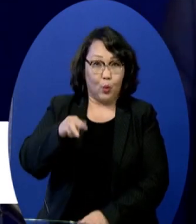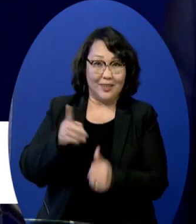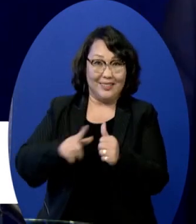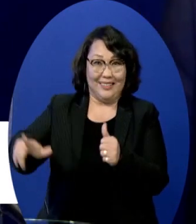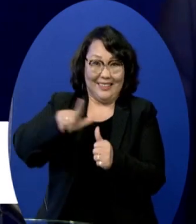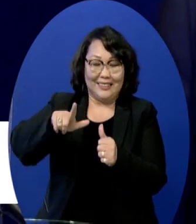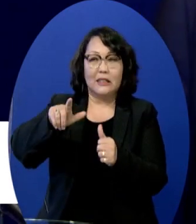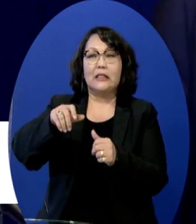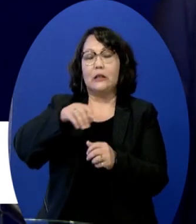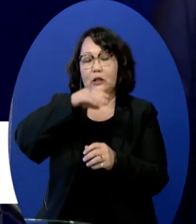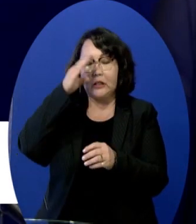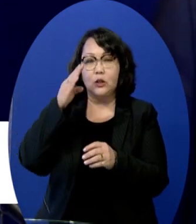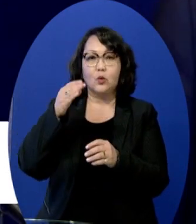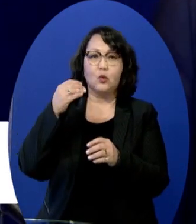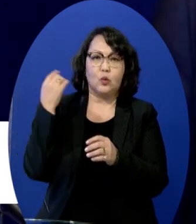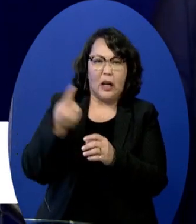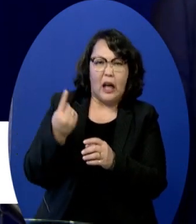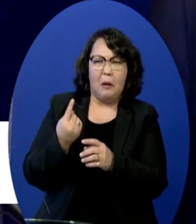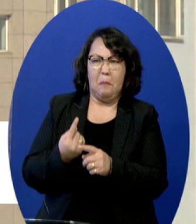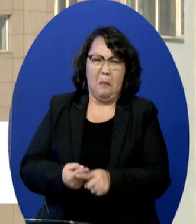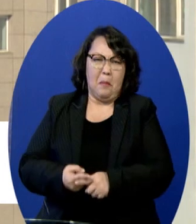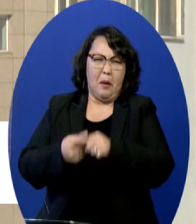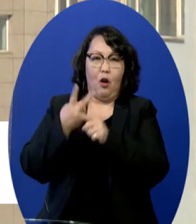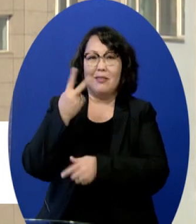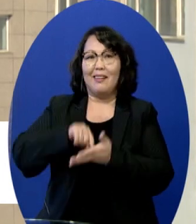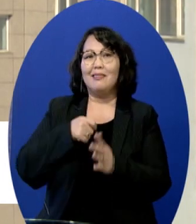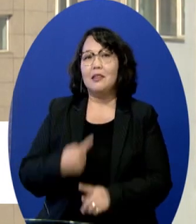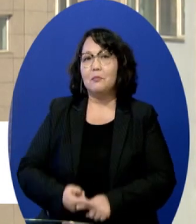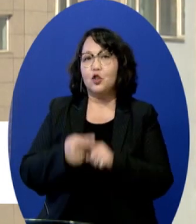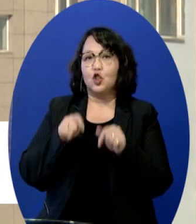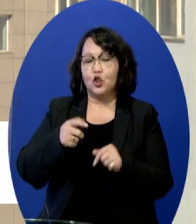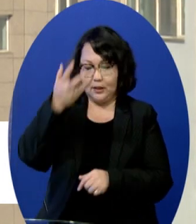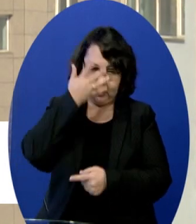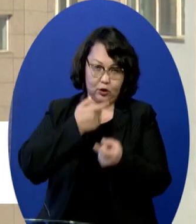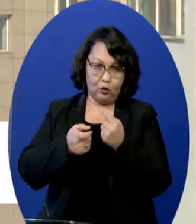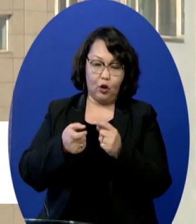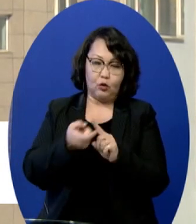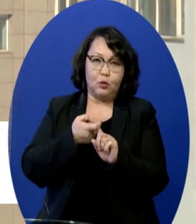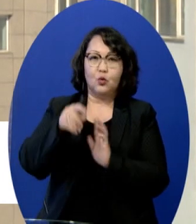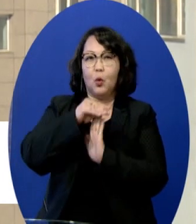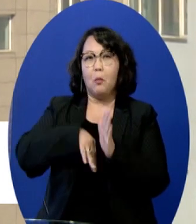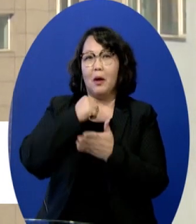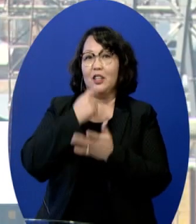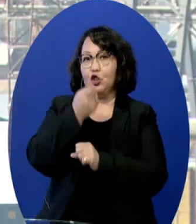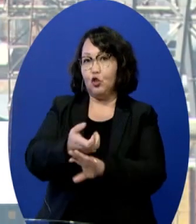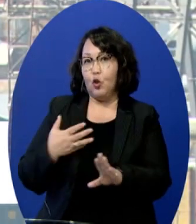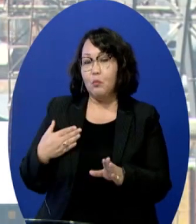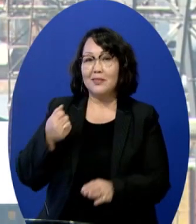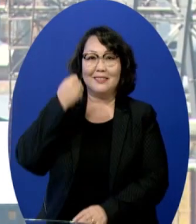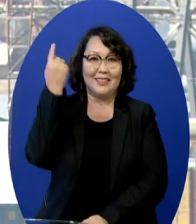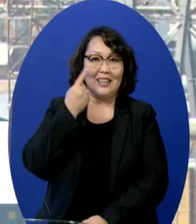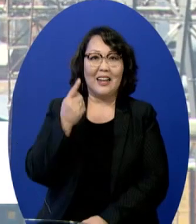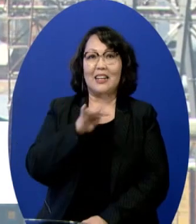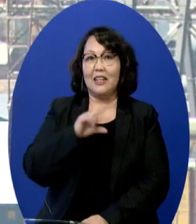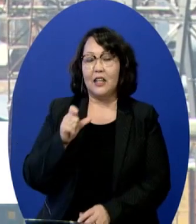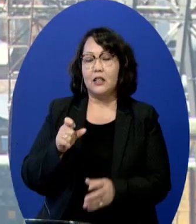дулааны эрчим хүчний хэрэглээ, цахилгаан эрчим хүчний хэрэглээ хоёр дахин өссөн байна. За энэ хүү өнөөдөр засгийн газрын журам батлагдсанаар өнгөрсөн оны мөн үеийн цахилгааны хэрэглээтэй тэнцэх